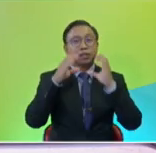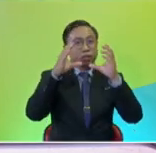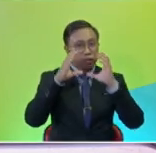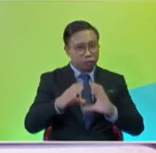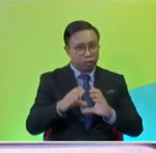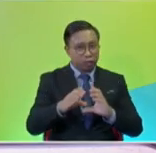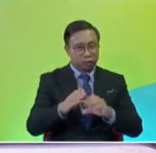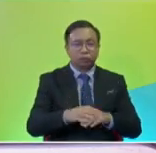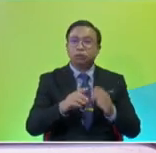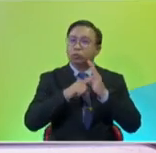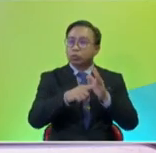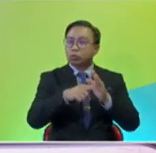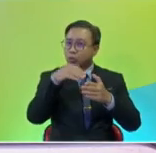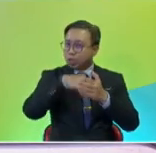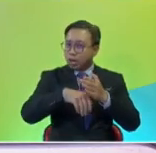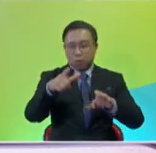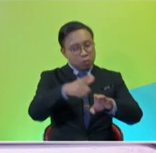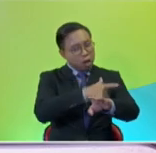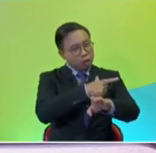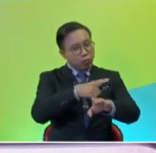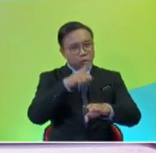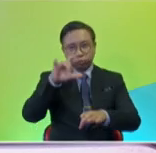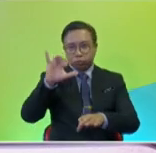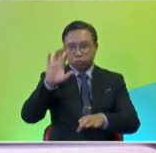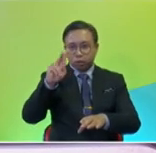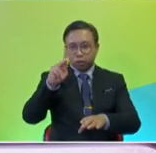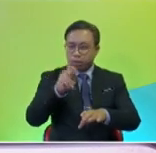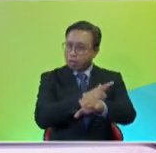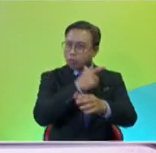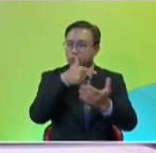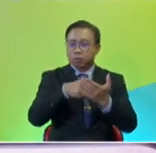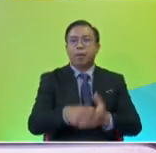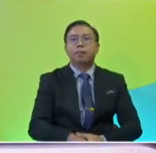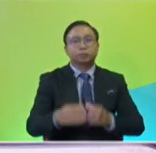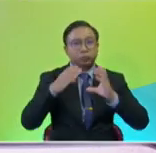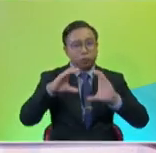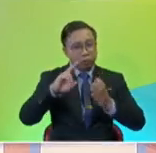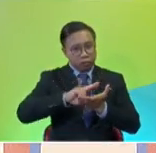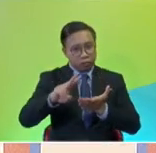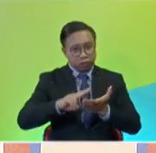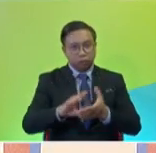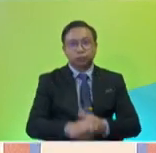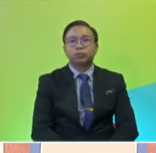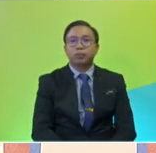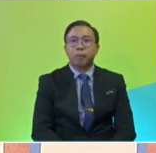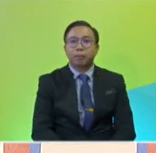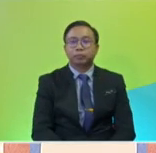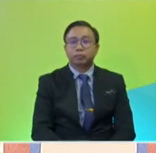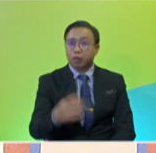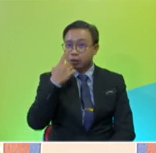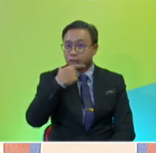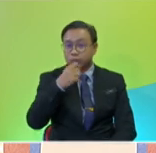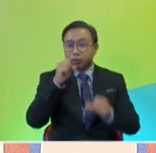yang ditunjukkan dalam lirik lagu ini? Okey, cuba bacakan lirik lagu ini. Siapa